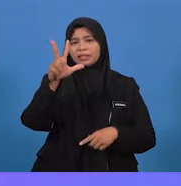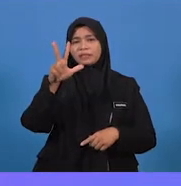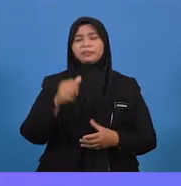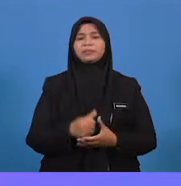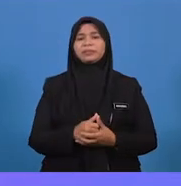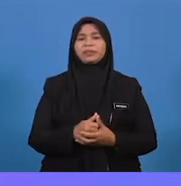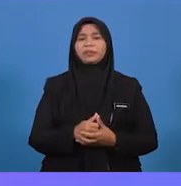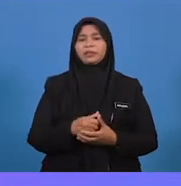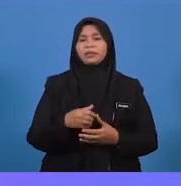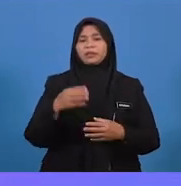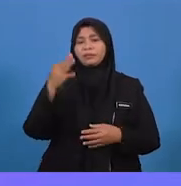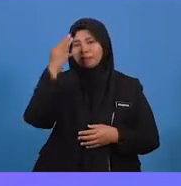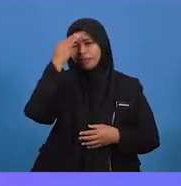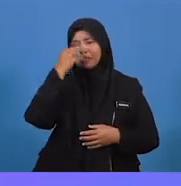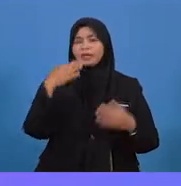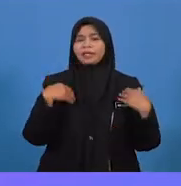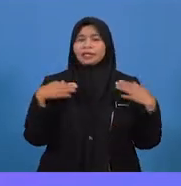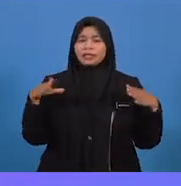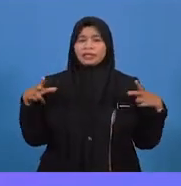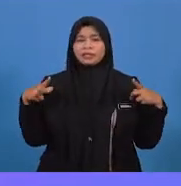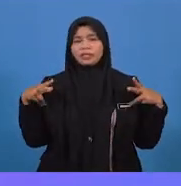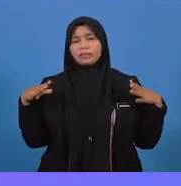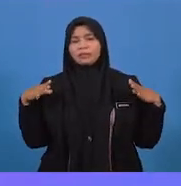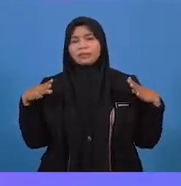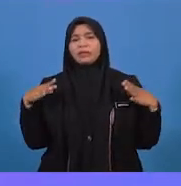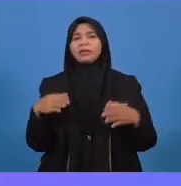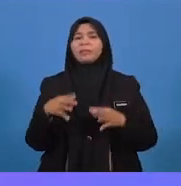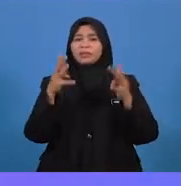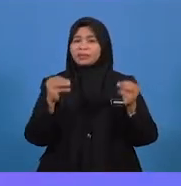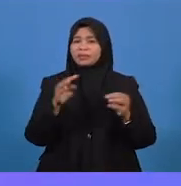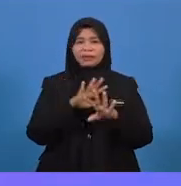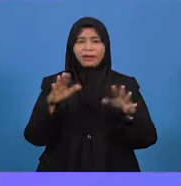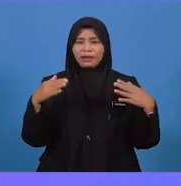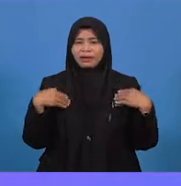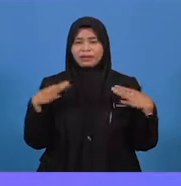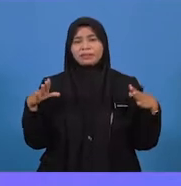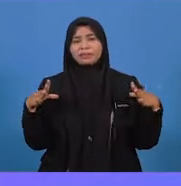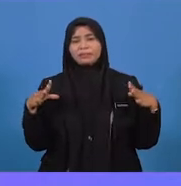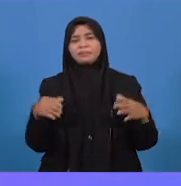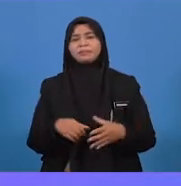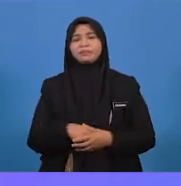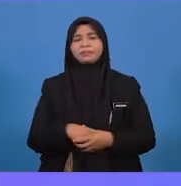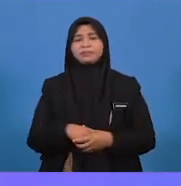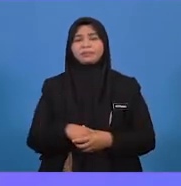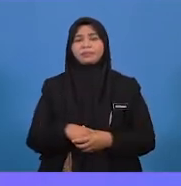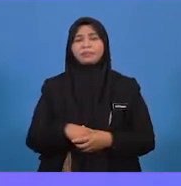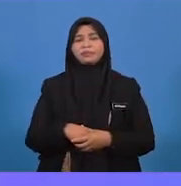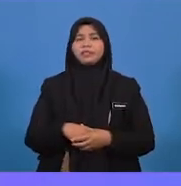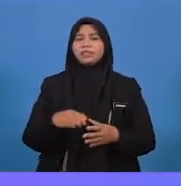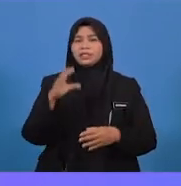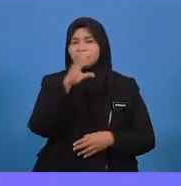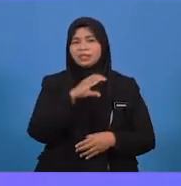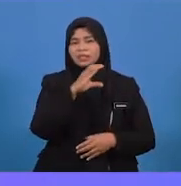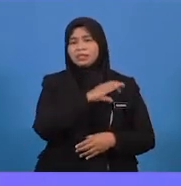ialah malaikat memiliki sayap, manakala manusia tidak mempunyai sayap. Ciri